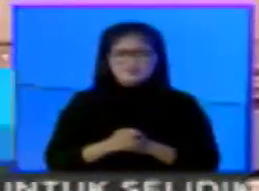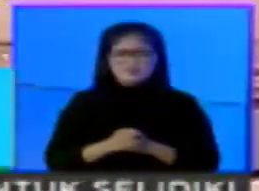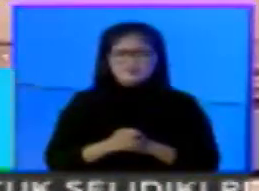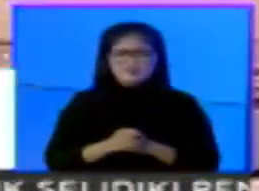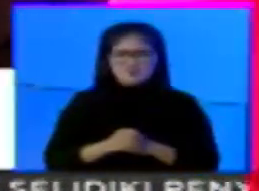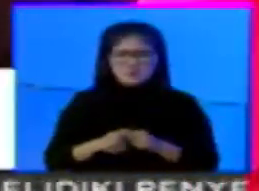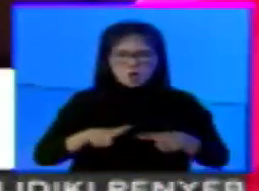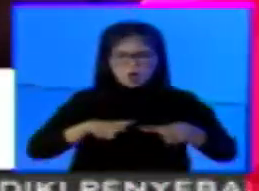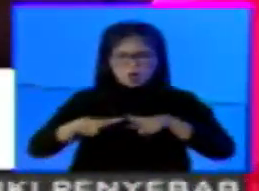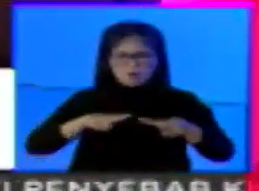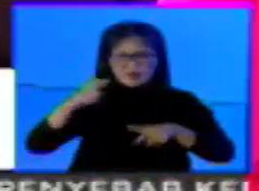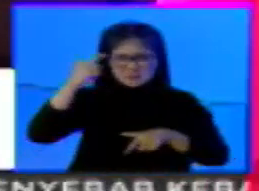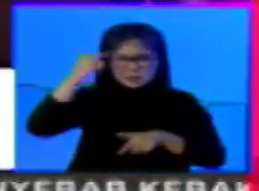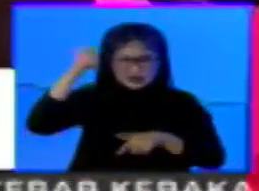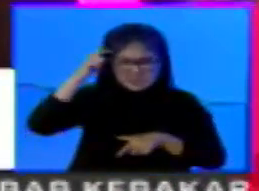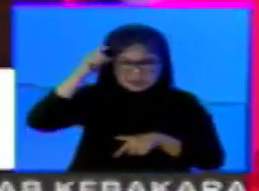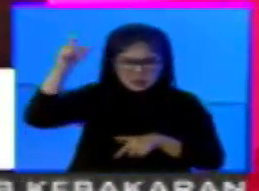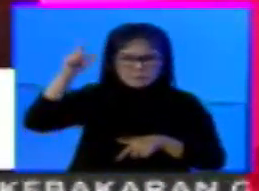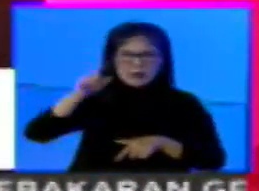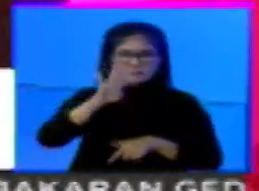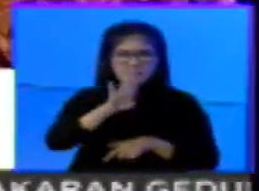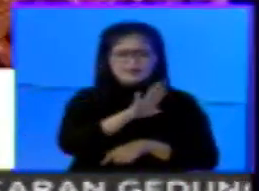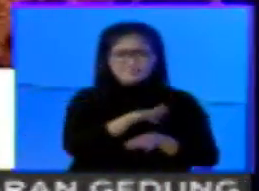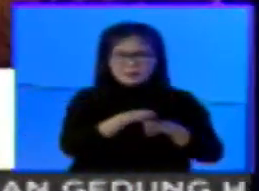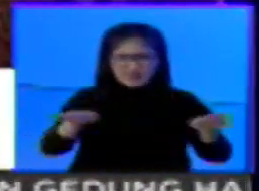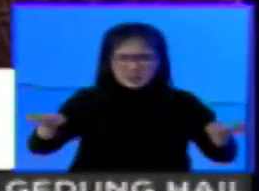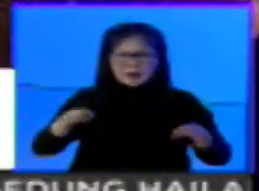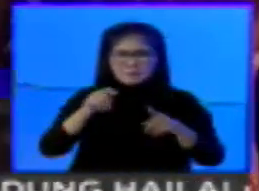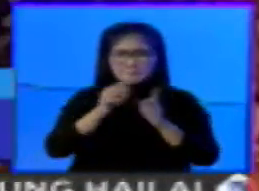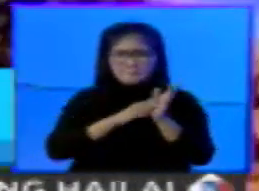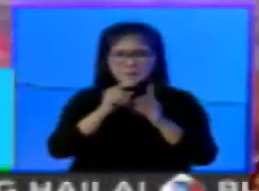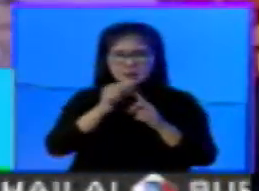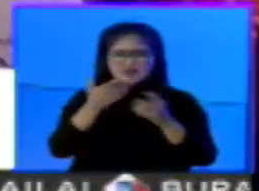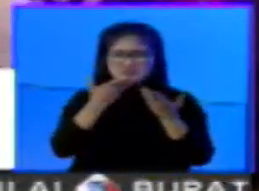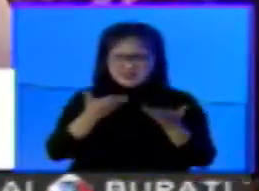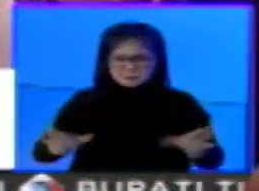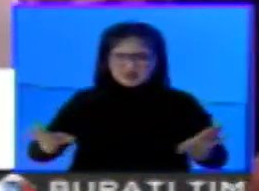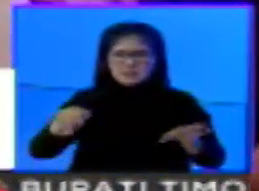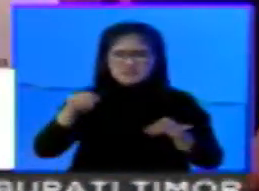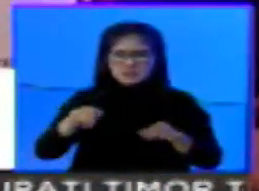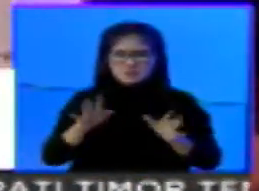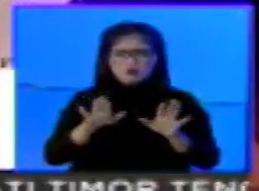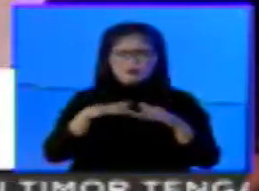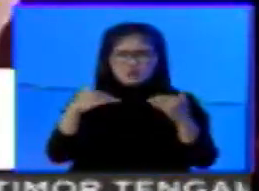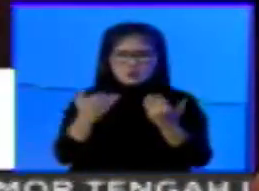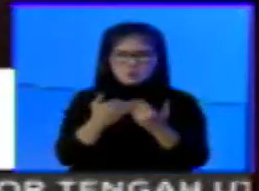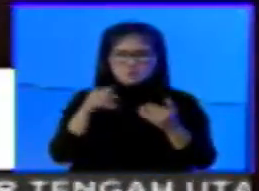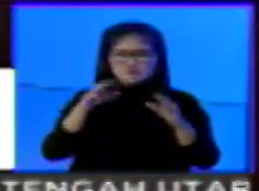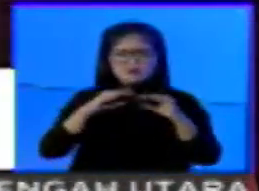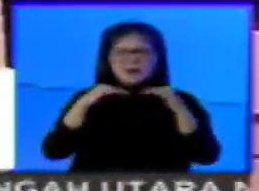Lomba Cerdas Cermat 4 Pilar MPR RI resmi berakhir di Gedung Nusantara 4 Kompleks Parlemen Senayan, Jakarta hari Senin.